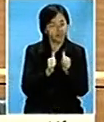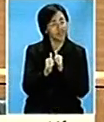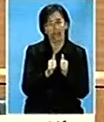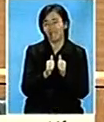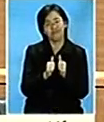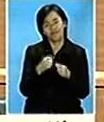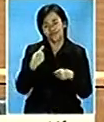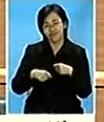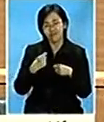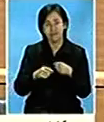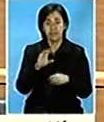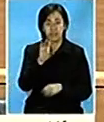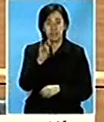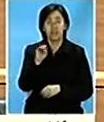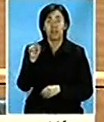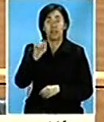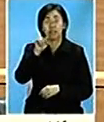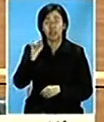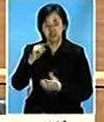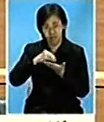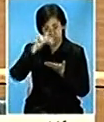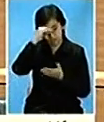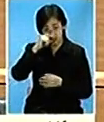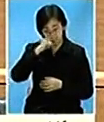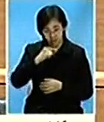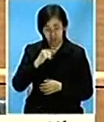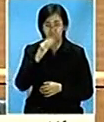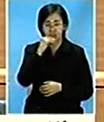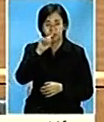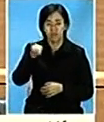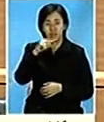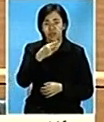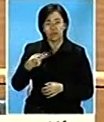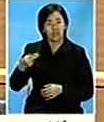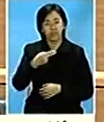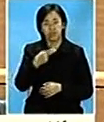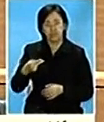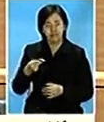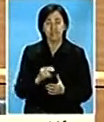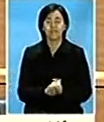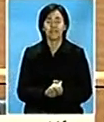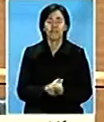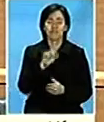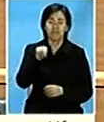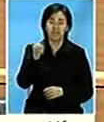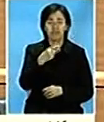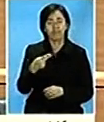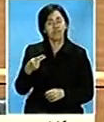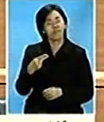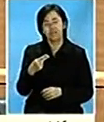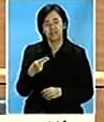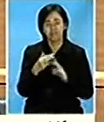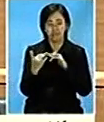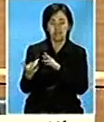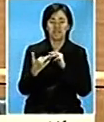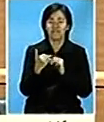ปได้เลยครับว่า 80% เนี่ยของนักเรียนไทยเนี่ยเราจะสามารถที่จะใช้ภาษาอังกฤษเนี่ยเป็นการ